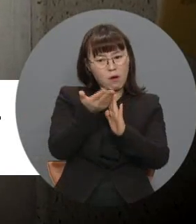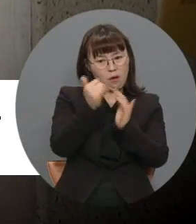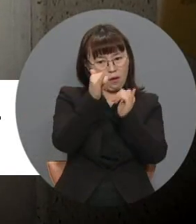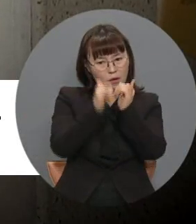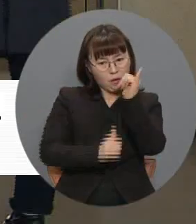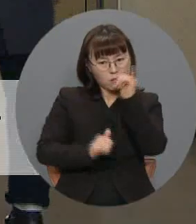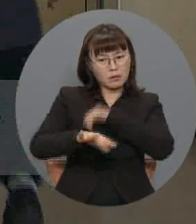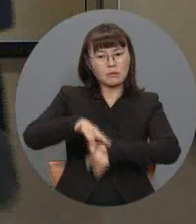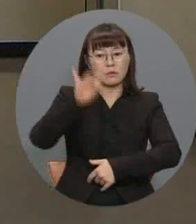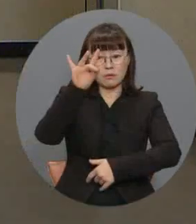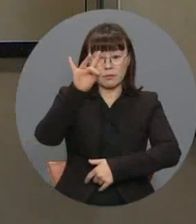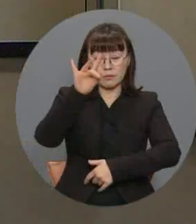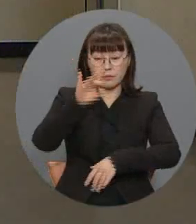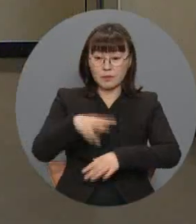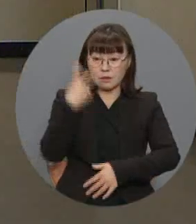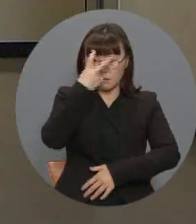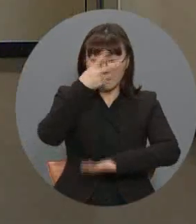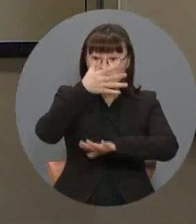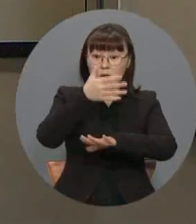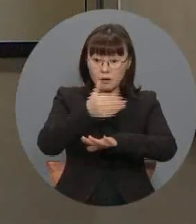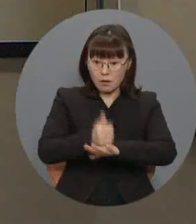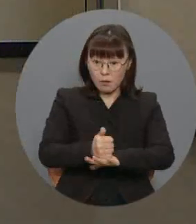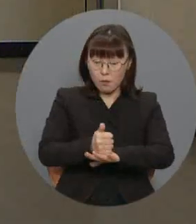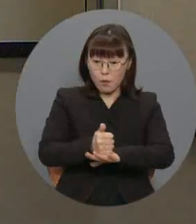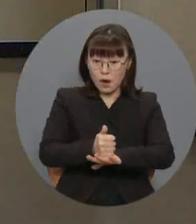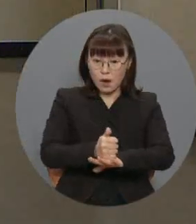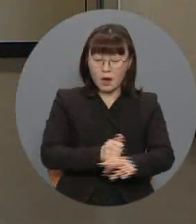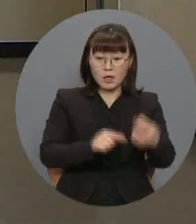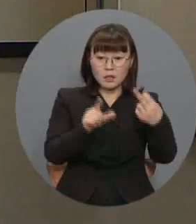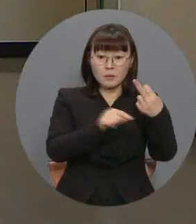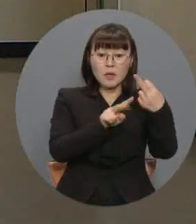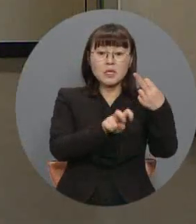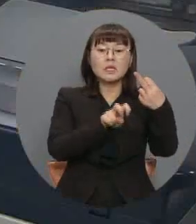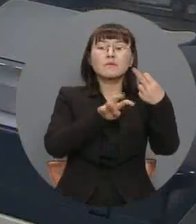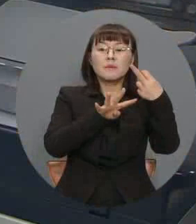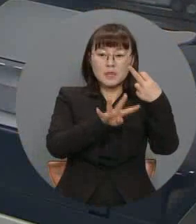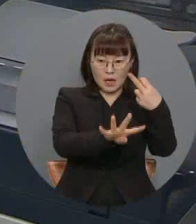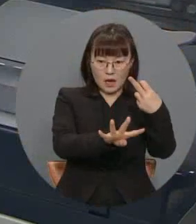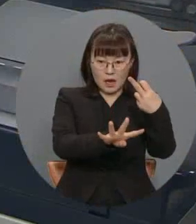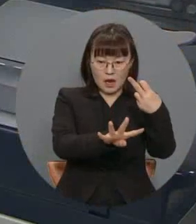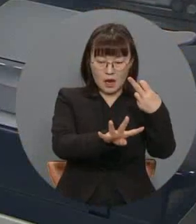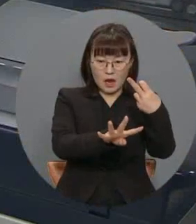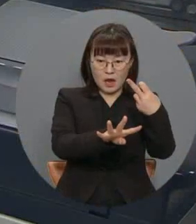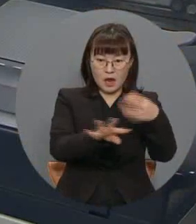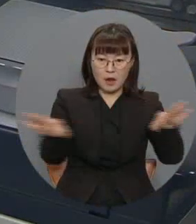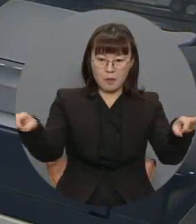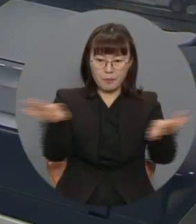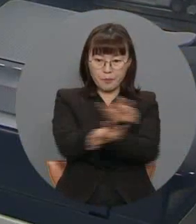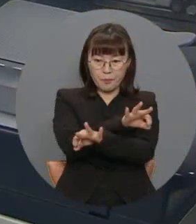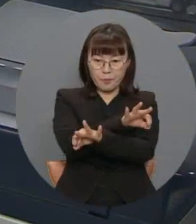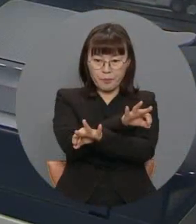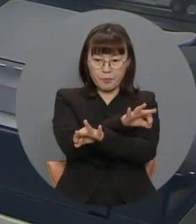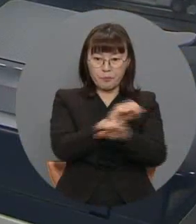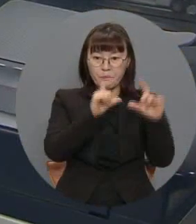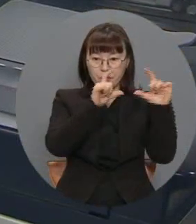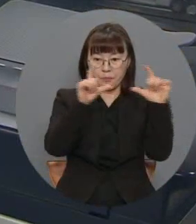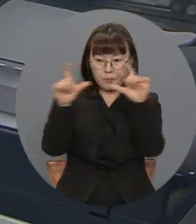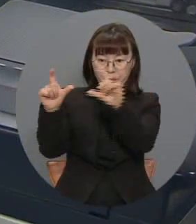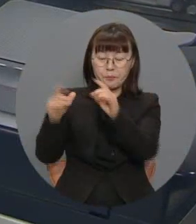같아요. 감사 결과가 나온 지난해 12월 24일에도 대규모 인사 발령이